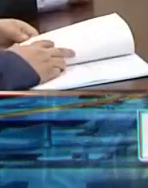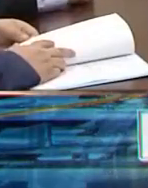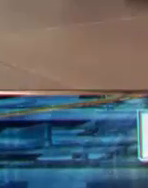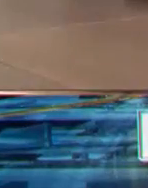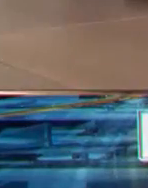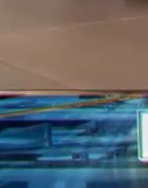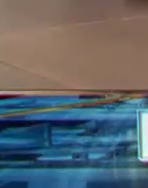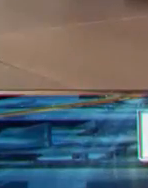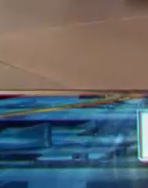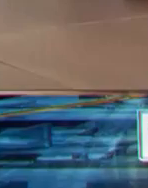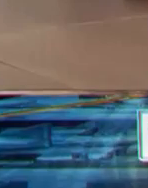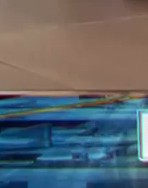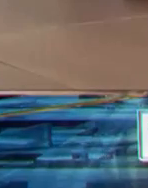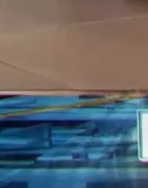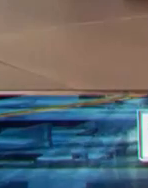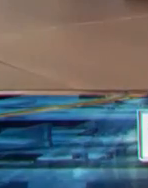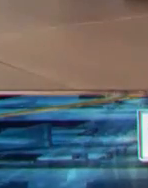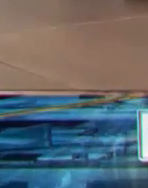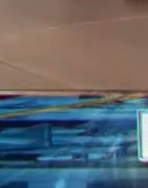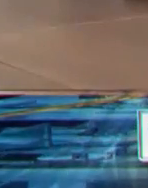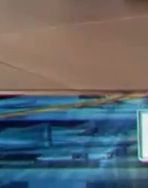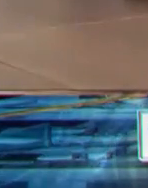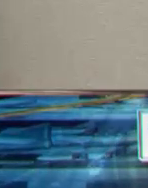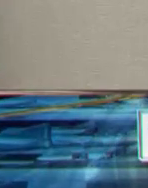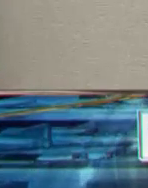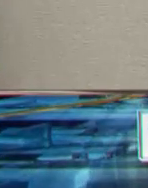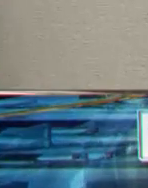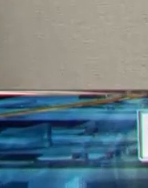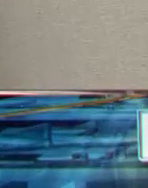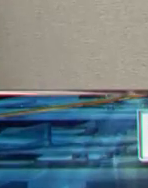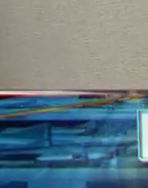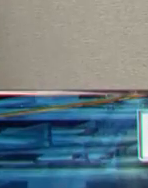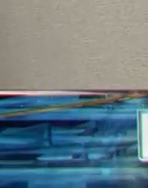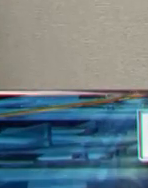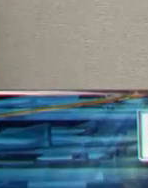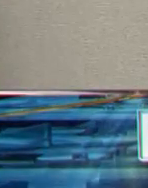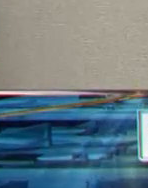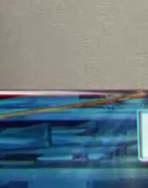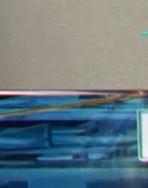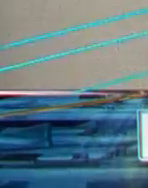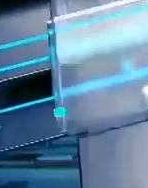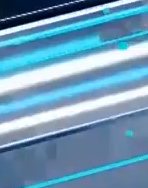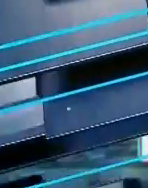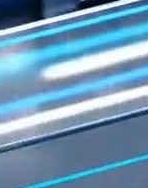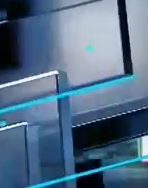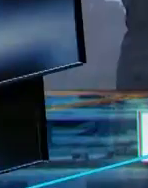Өткенге есеп, ертенге бағдар. Бүгін аудан әкімдерінің аймақ басшысы алдында тыңдалымы басталды.